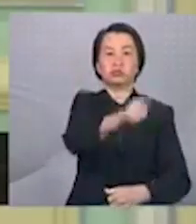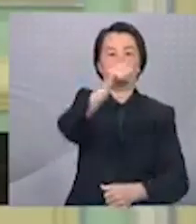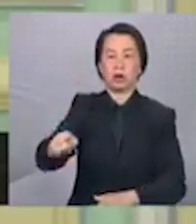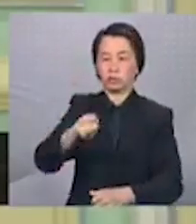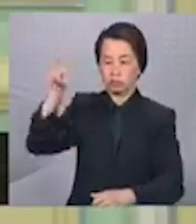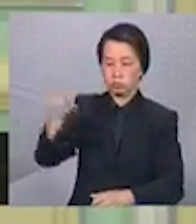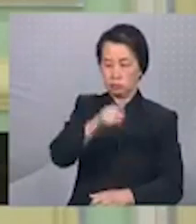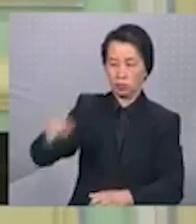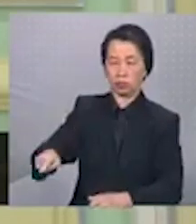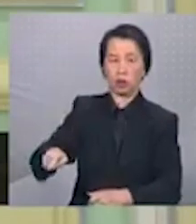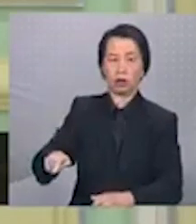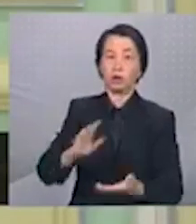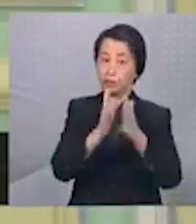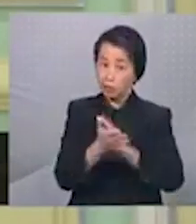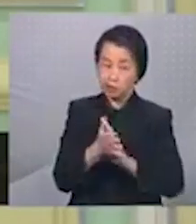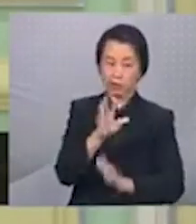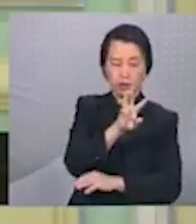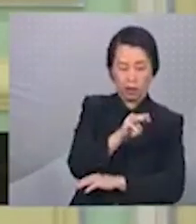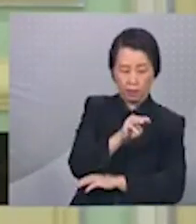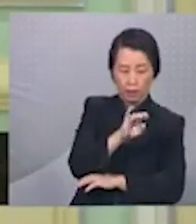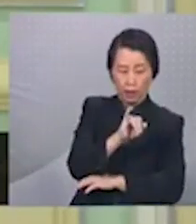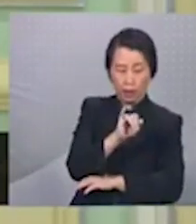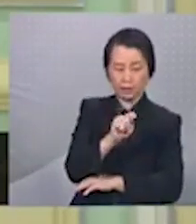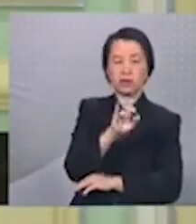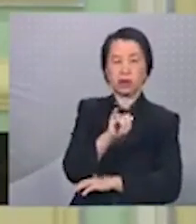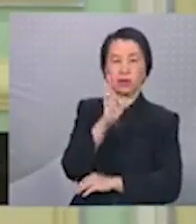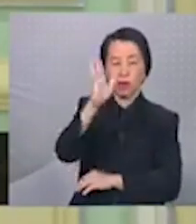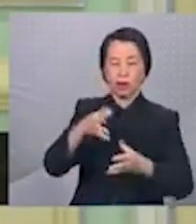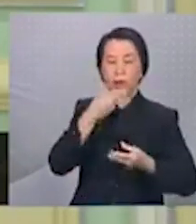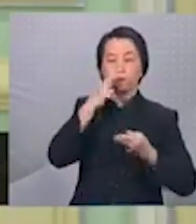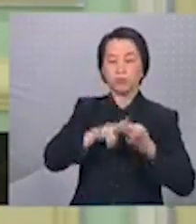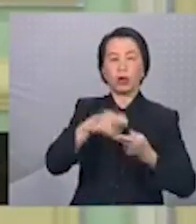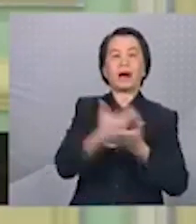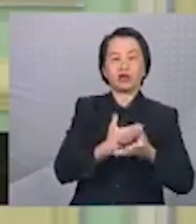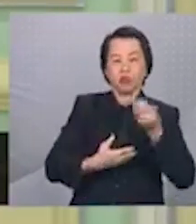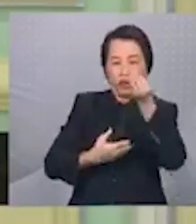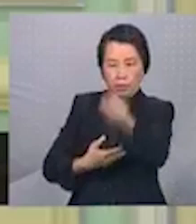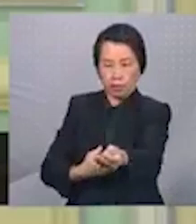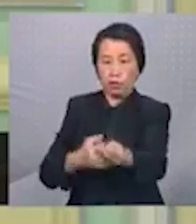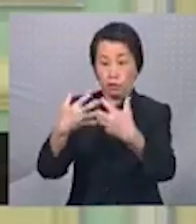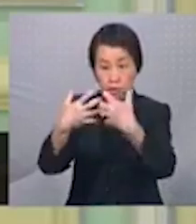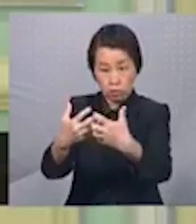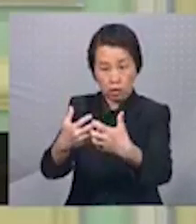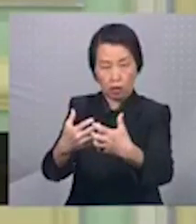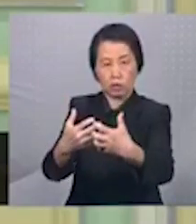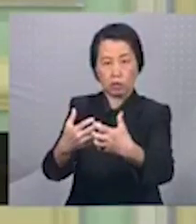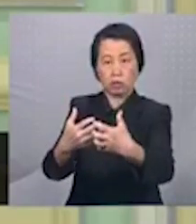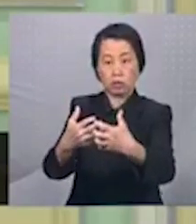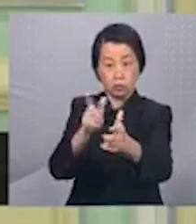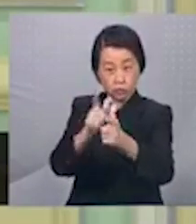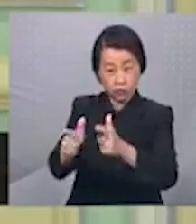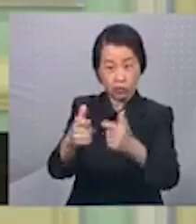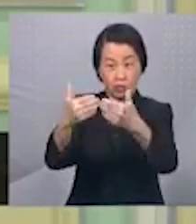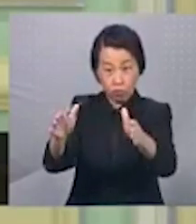akan mengeluarkan surat pembatalan serta-merta jadi tidak Timur Sule gila tentang